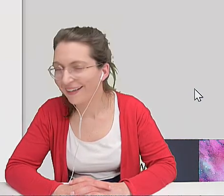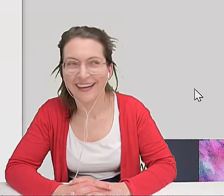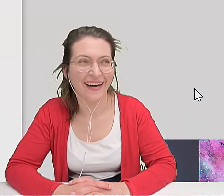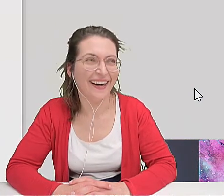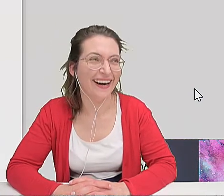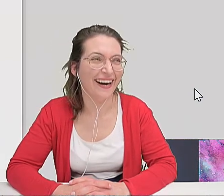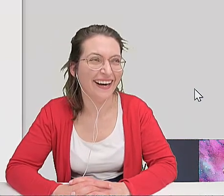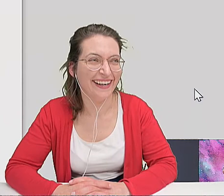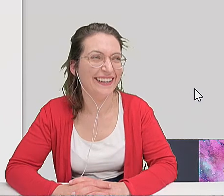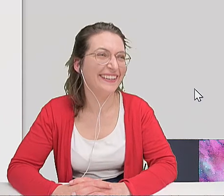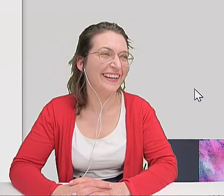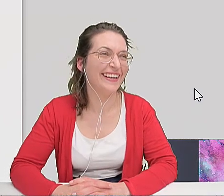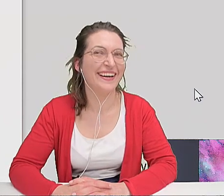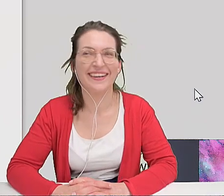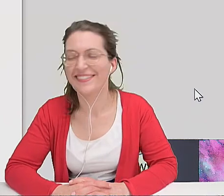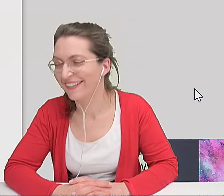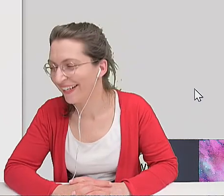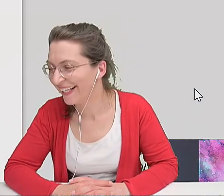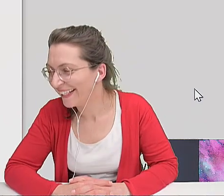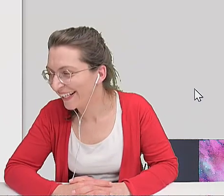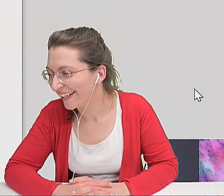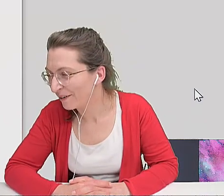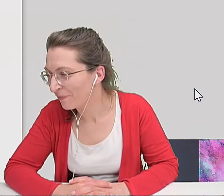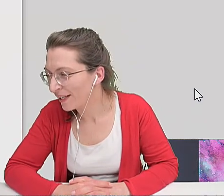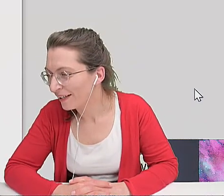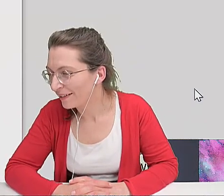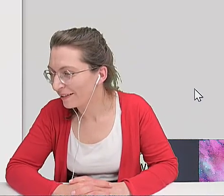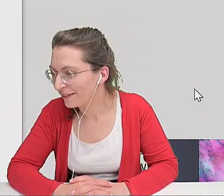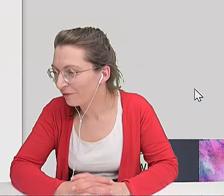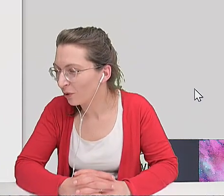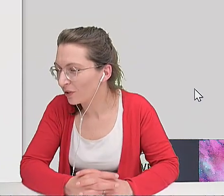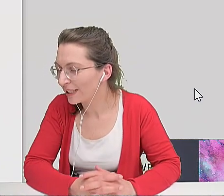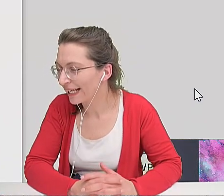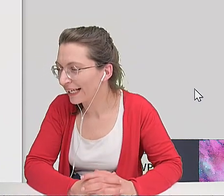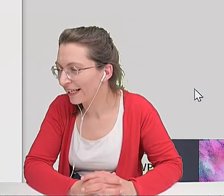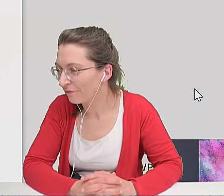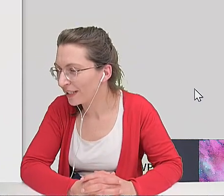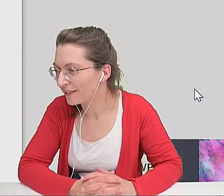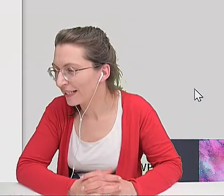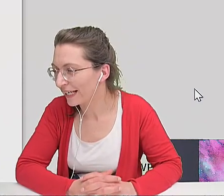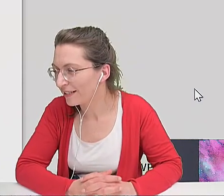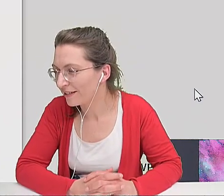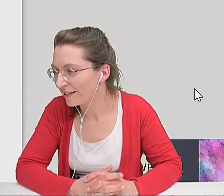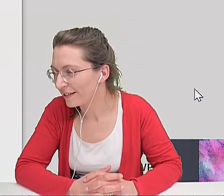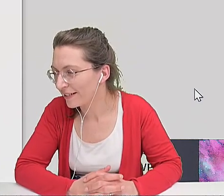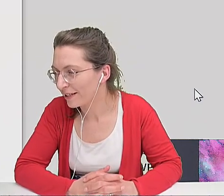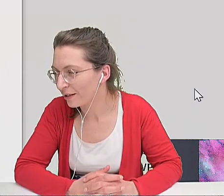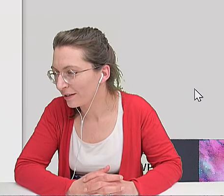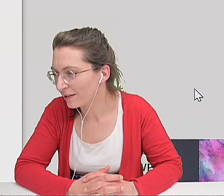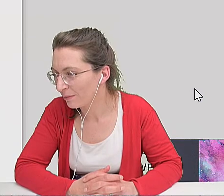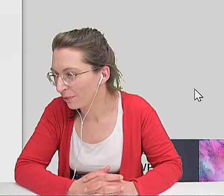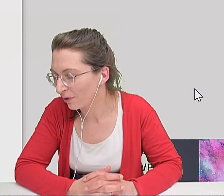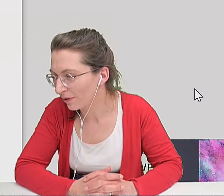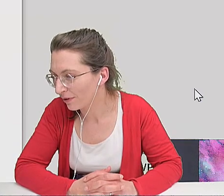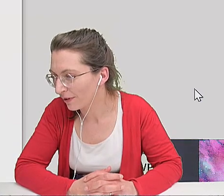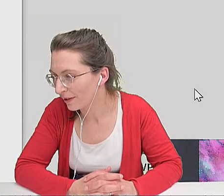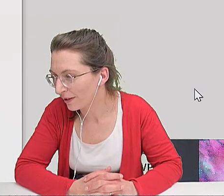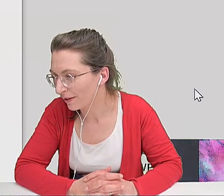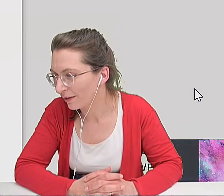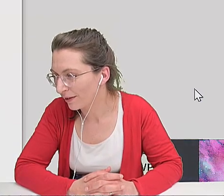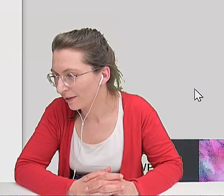bestimmt. Er lacht. wie hoch die Gewichtsgrenze der